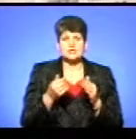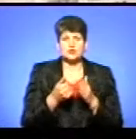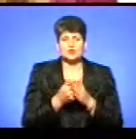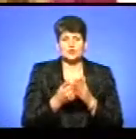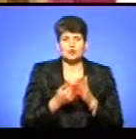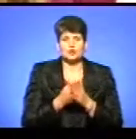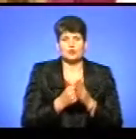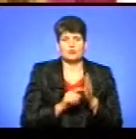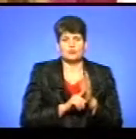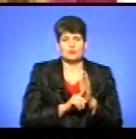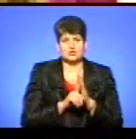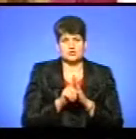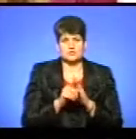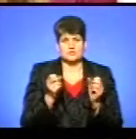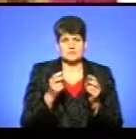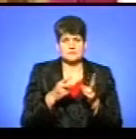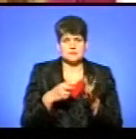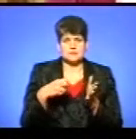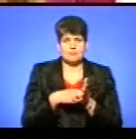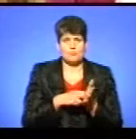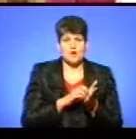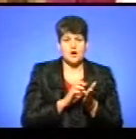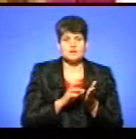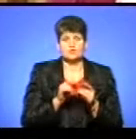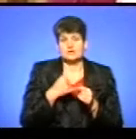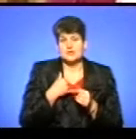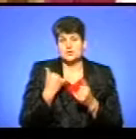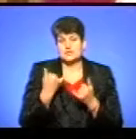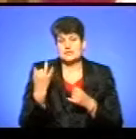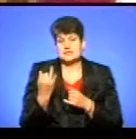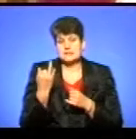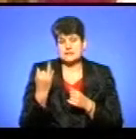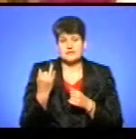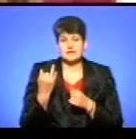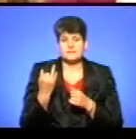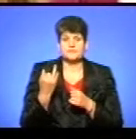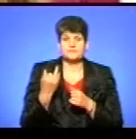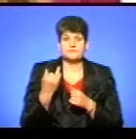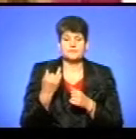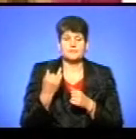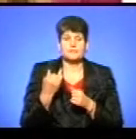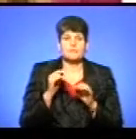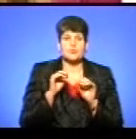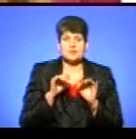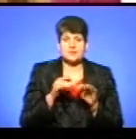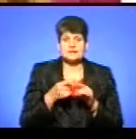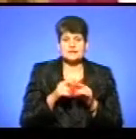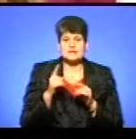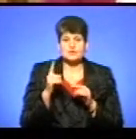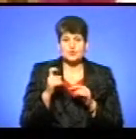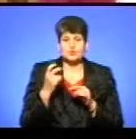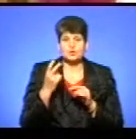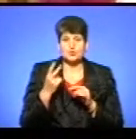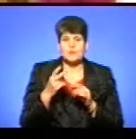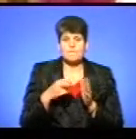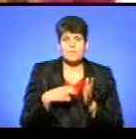спецпогашення. Сьогодні у нас, звичайно, цікава і, по великому рахунку, історична подія. Це 102-е погашення,